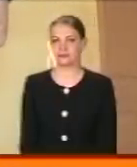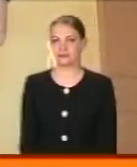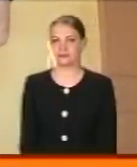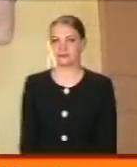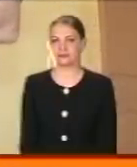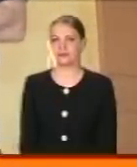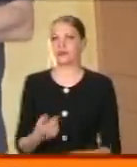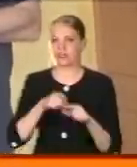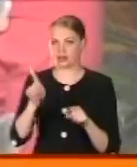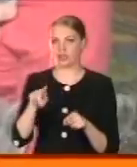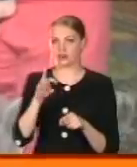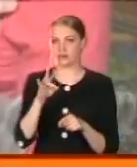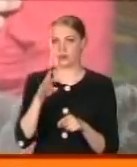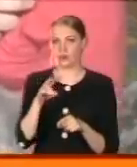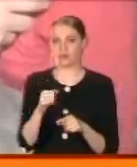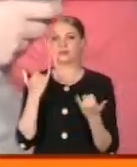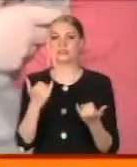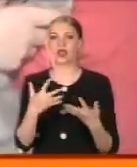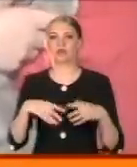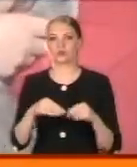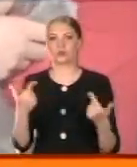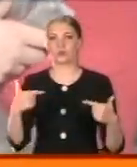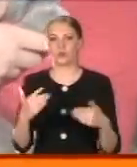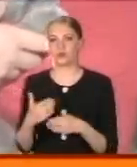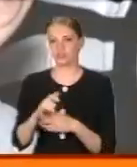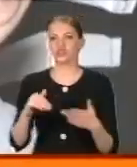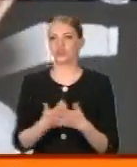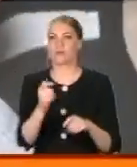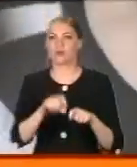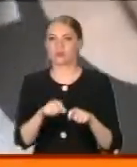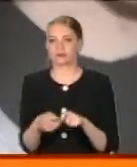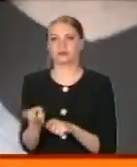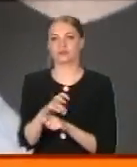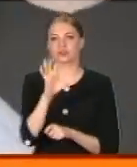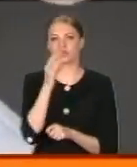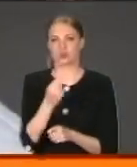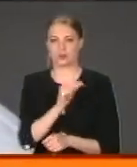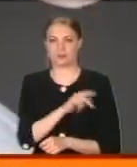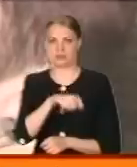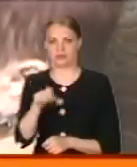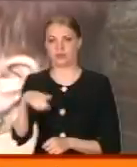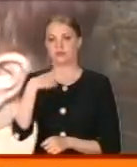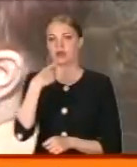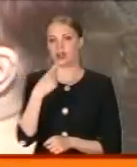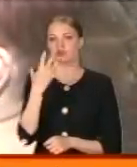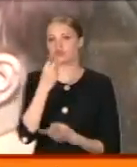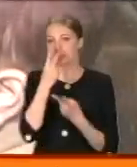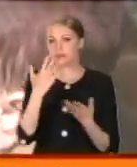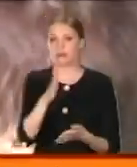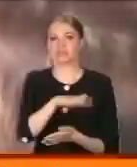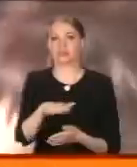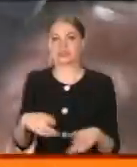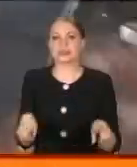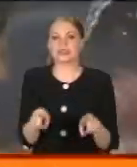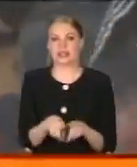А то на яке свято? Нині у родині гості. З черговою перевіркою прийшли соцпрацівники. Кажуть, ще не бачили